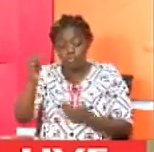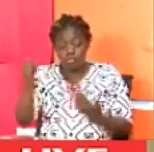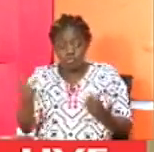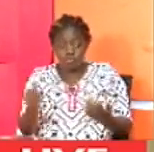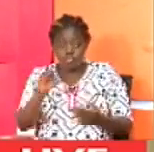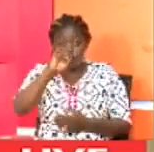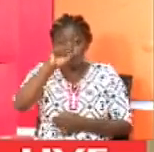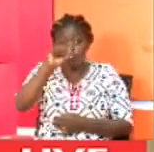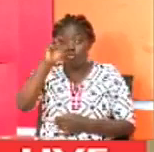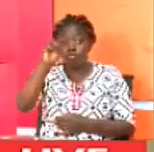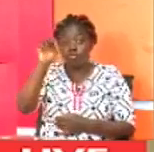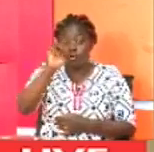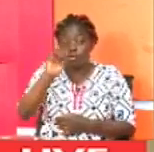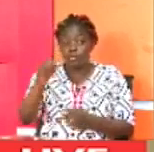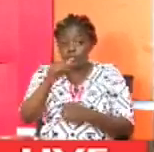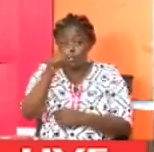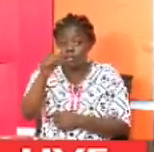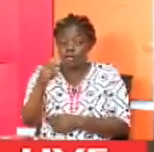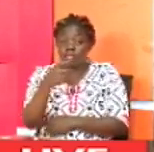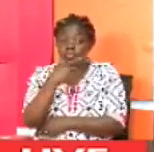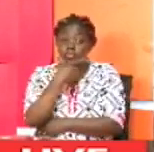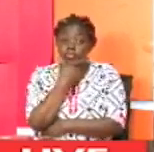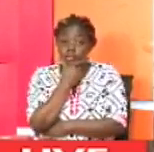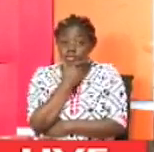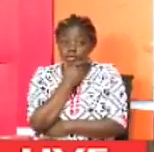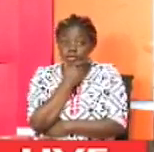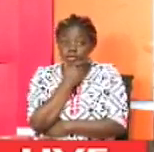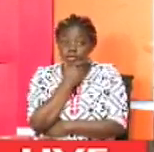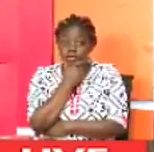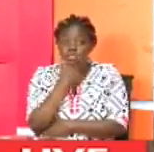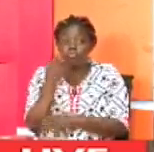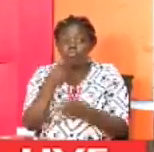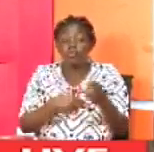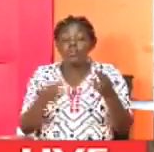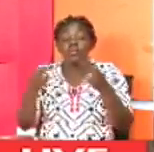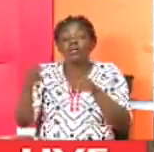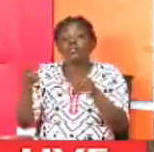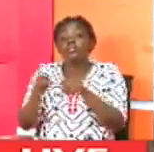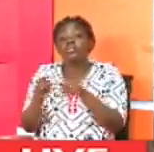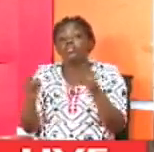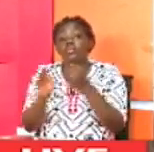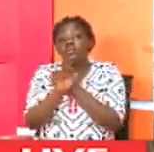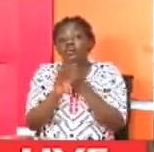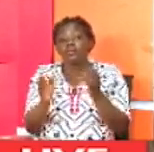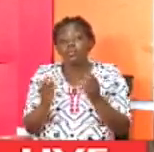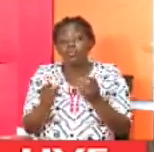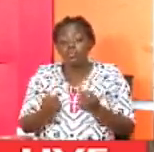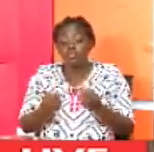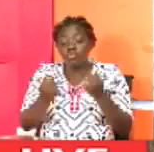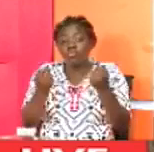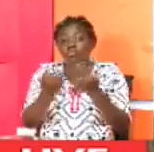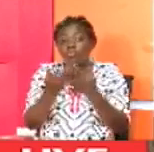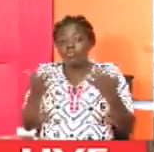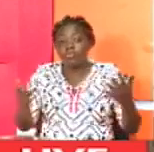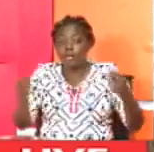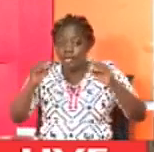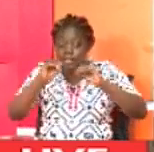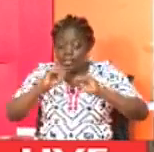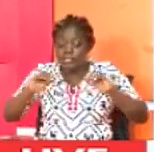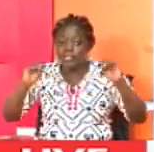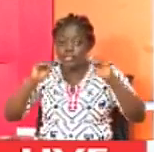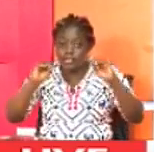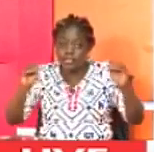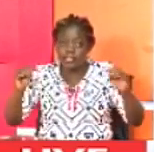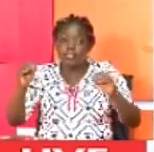n'abalala nga bali mu kiyongobero. Ekisulo kino ekyalubaga n'eggwanga lyonna kubanga abadde atambula wonna ng'asomesa ng'abuulira